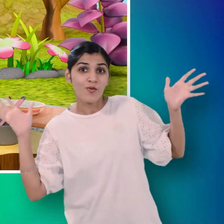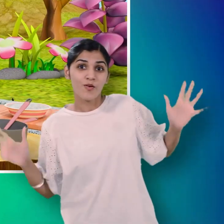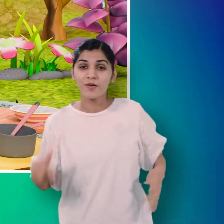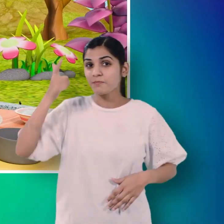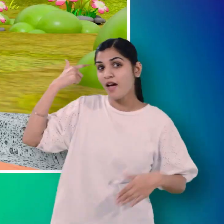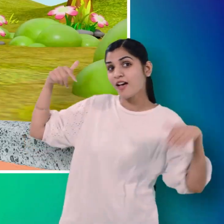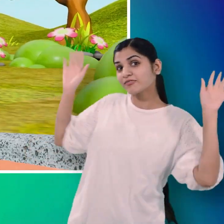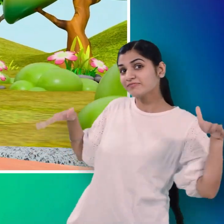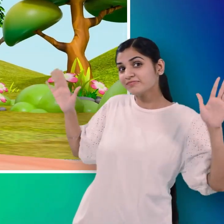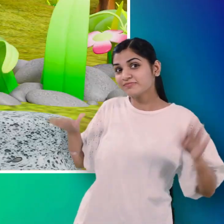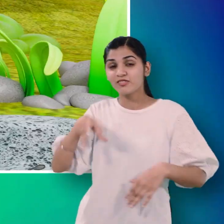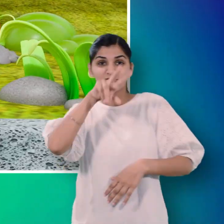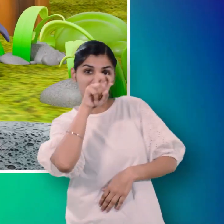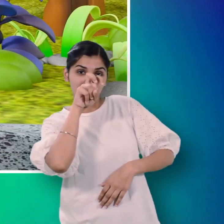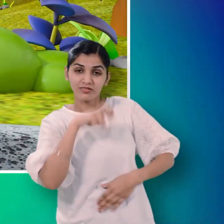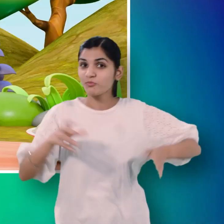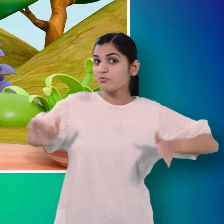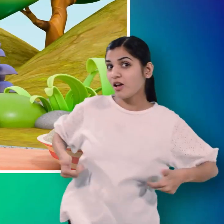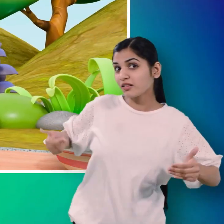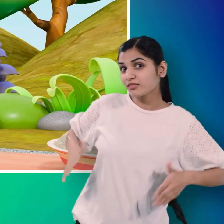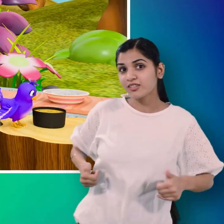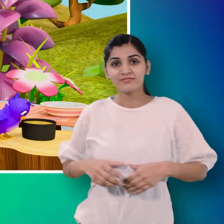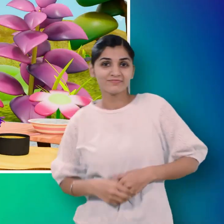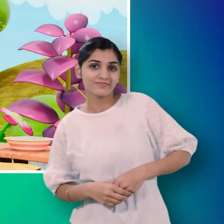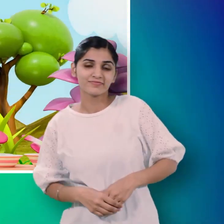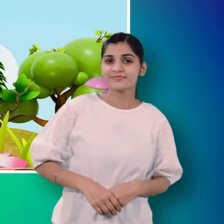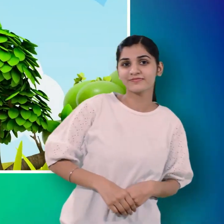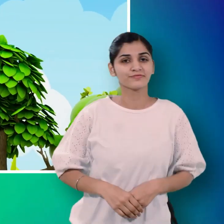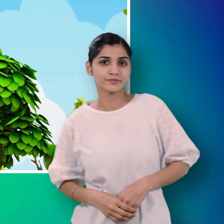मोर भी आया, कौवा भी आया, चूहा भी आया, बंदर भी आया।